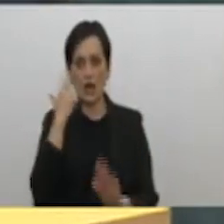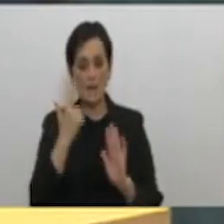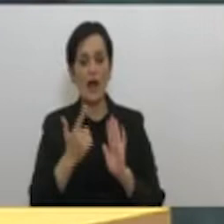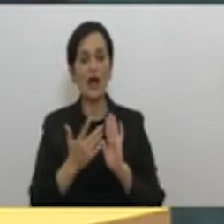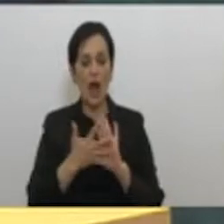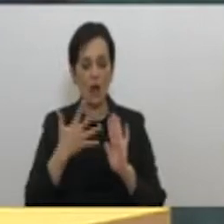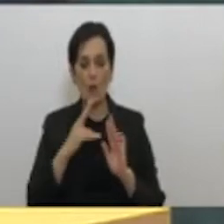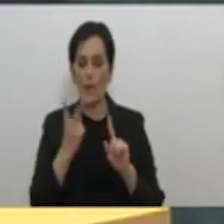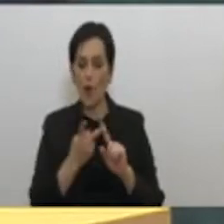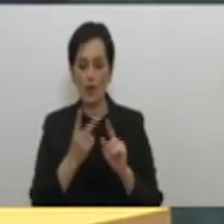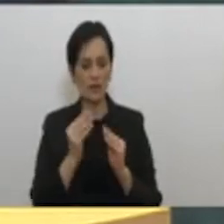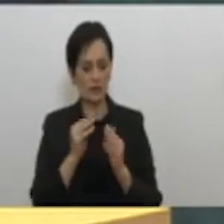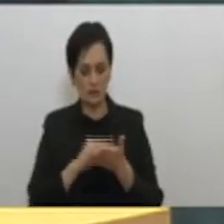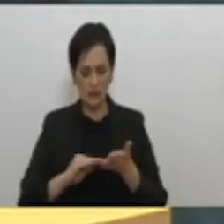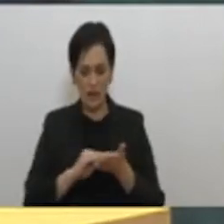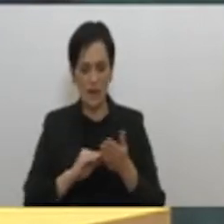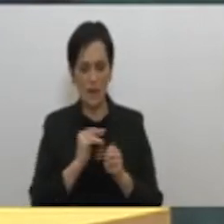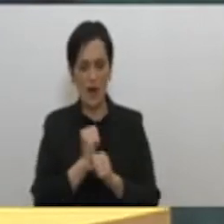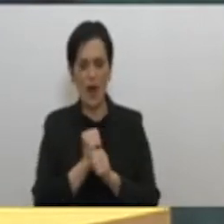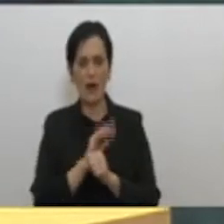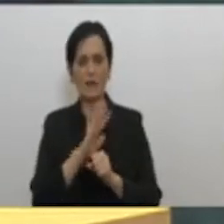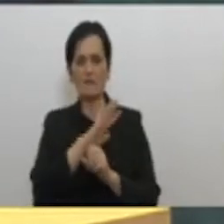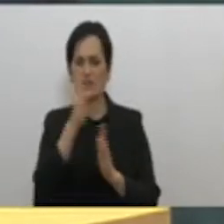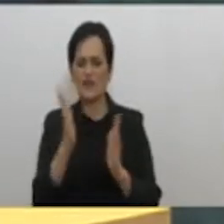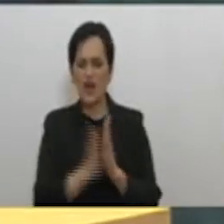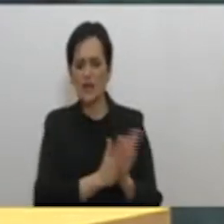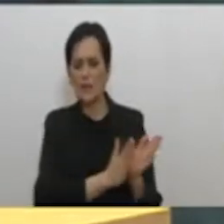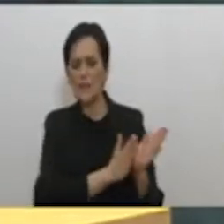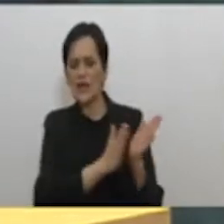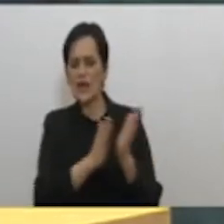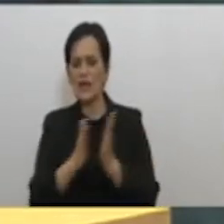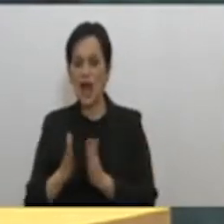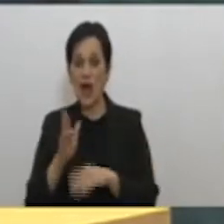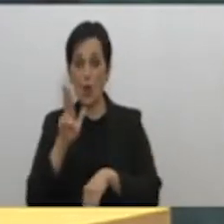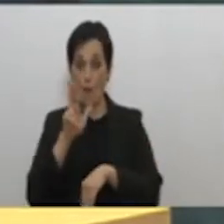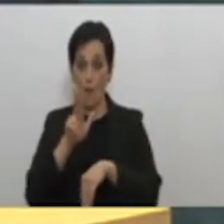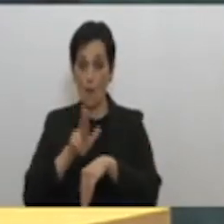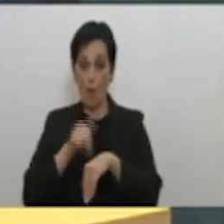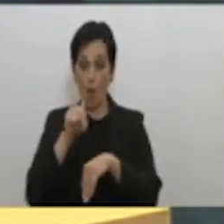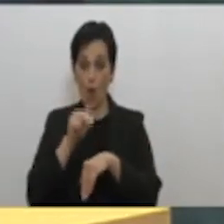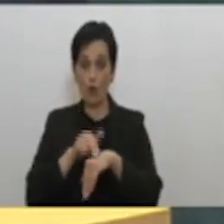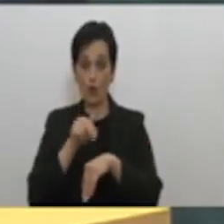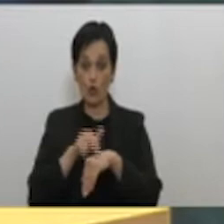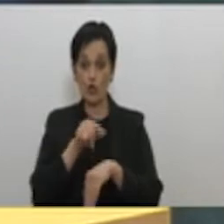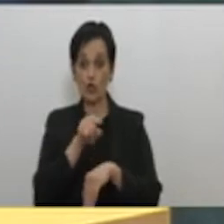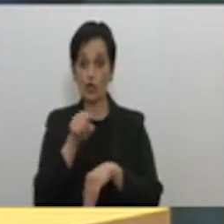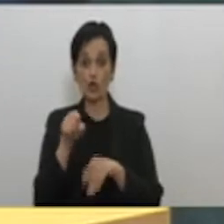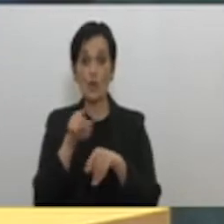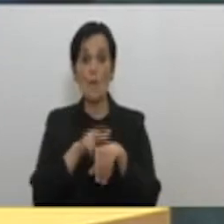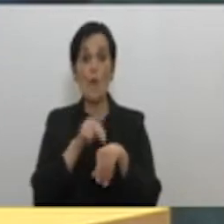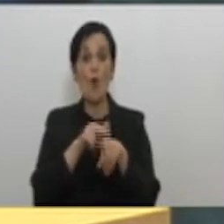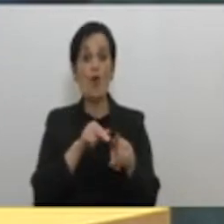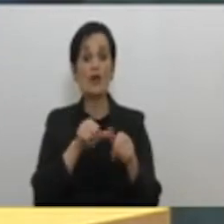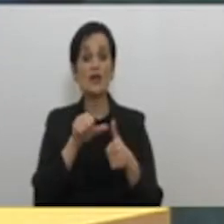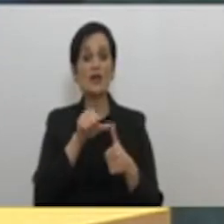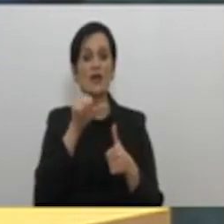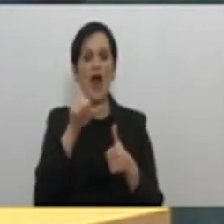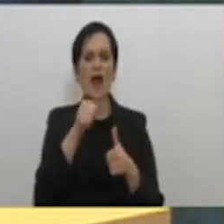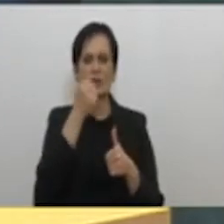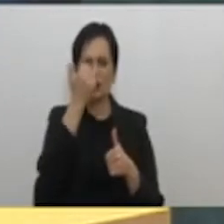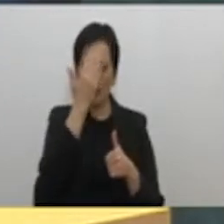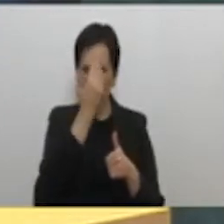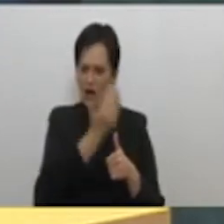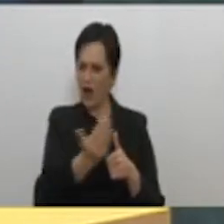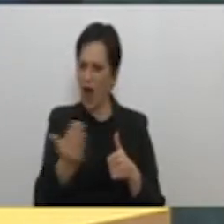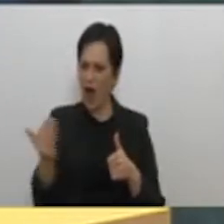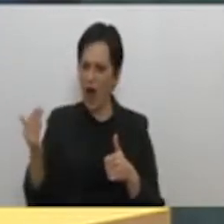გაკეთდეს. სუ ყველაფერი გადასულია იმაზე, რომ იმ პოლიციელს ის შეეშ, იმ პოლიციელის გარდა იქ რო ამდენი ხალხია და